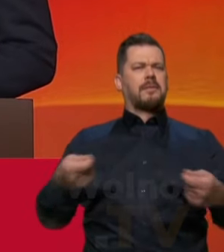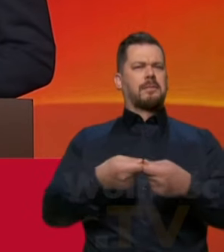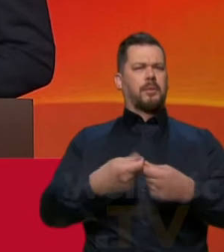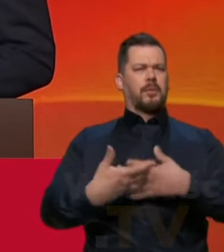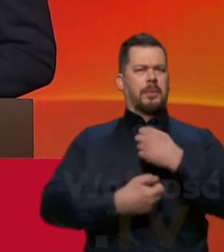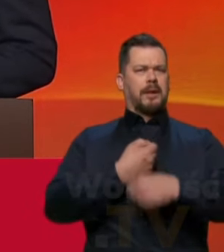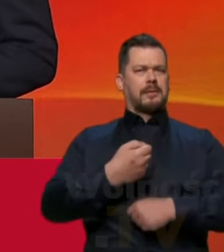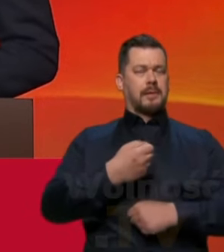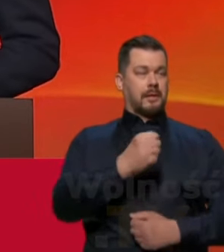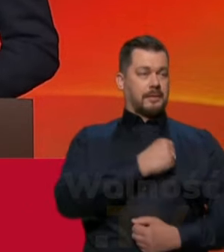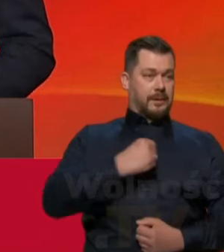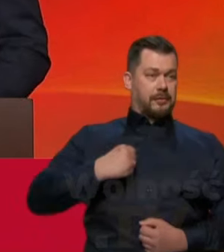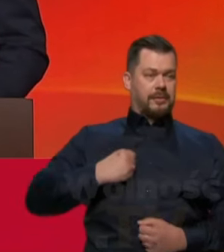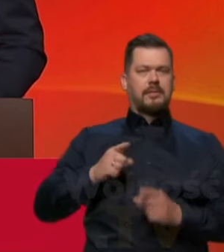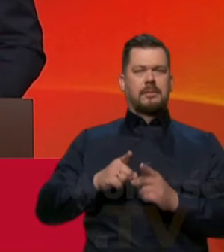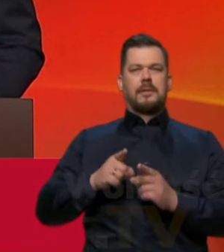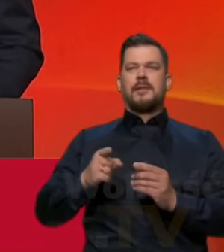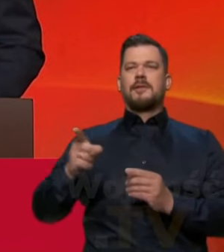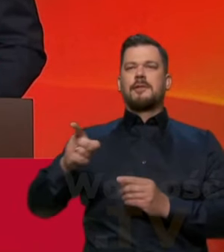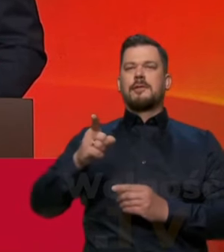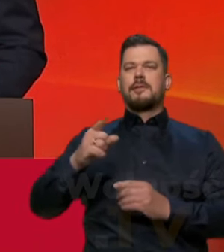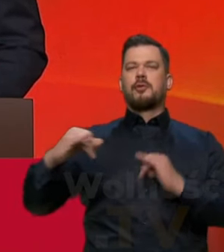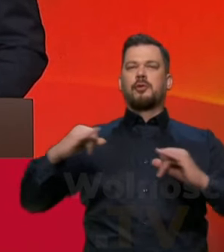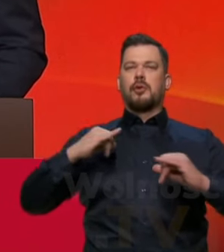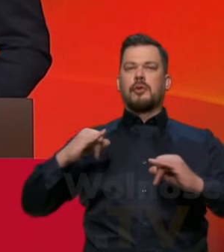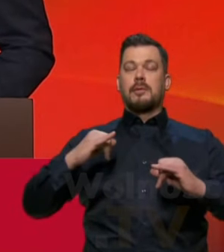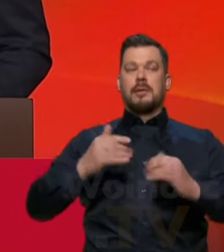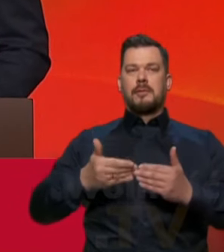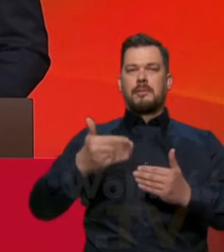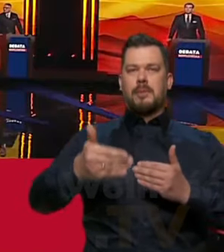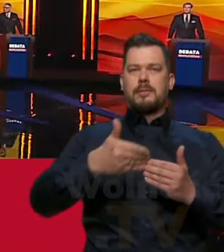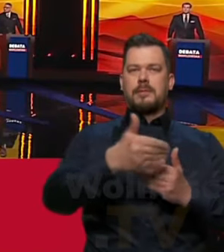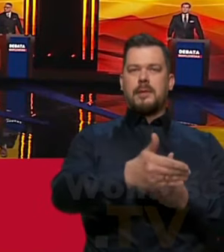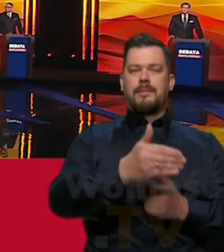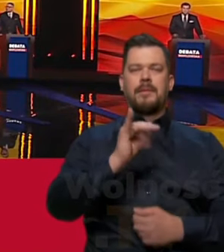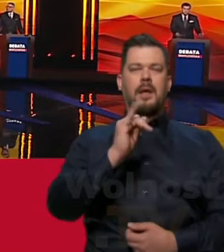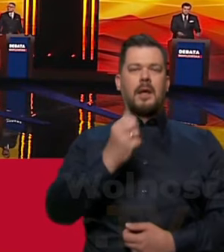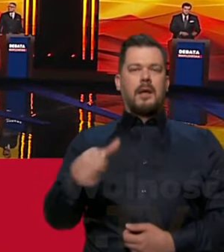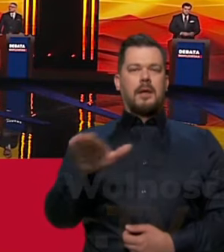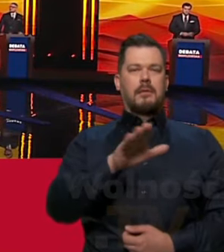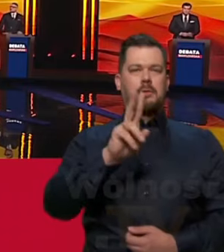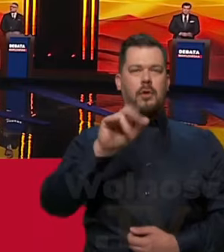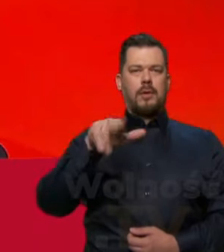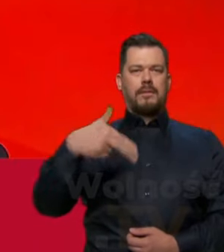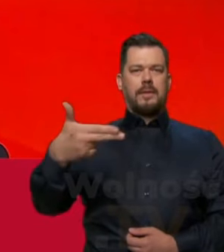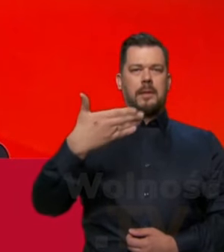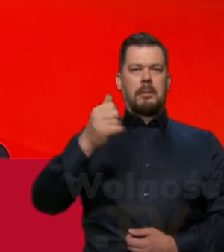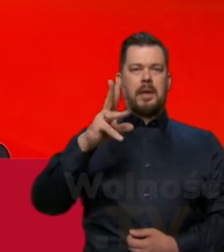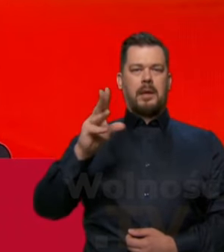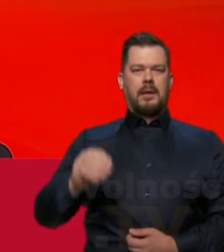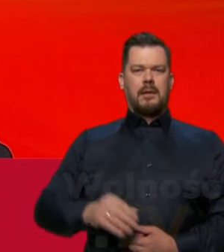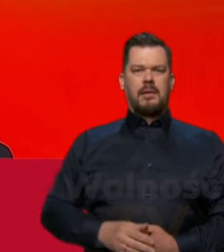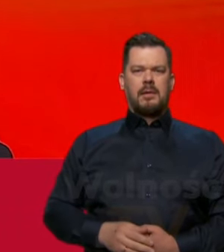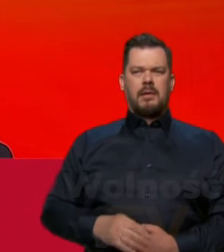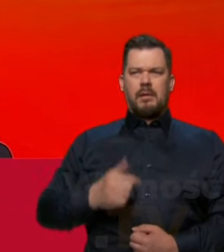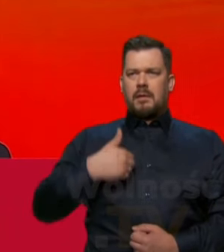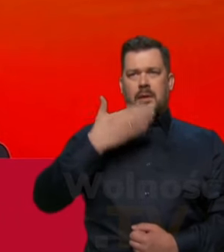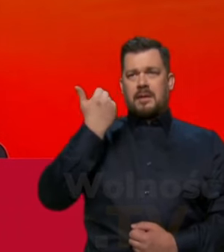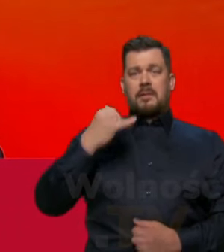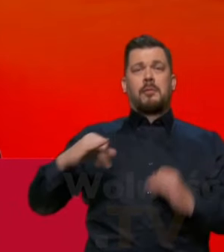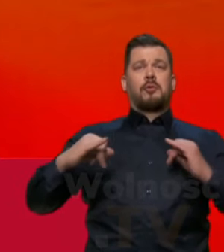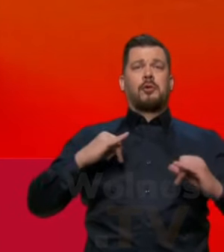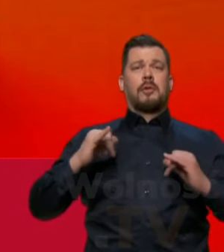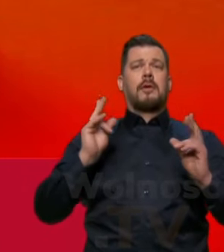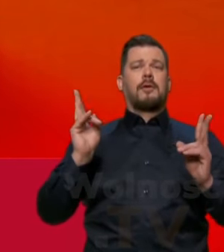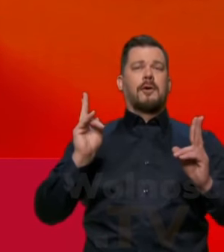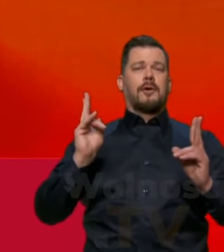z samorządem i ościennymi samorządami. Pan Janusz Korwin-Mikke odpowie jako kolejny. Nie wiem, jaki rząd będzie wtedy rządził,